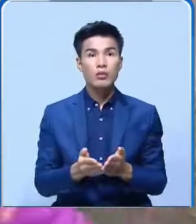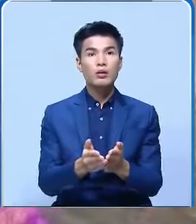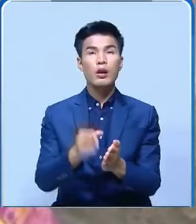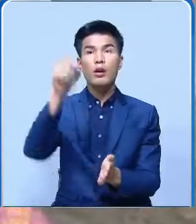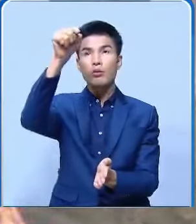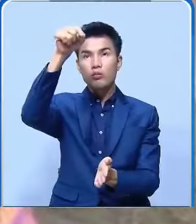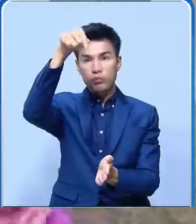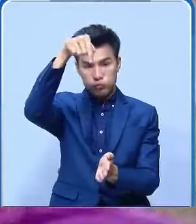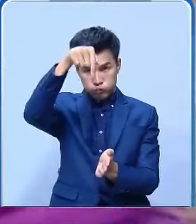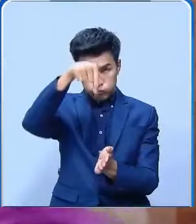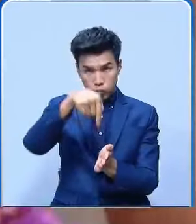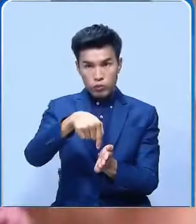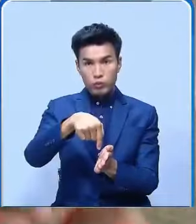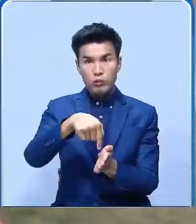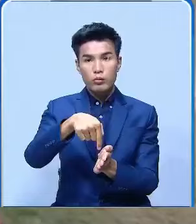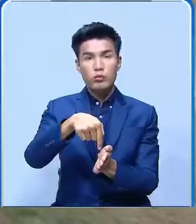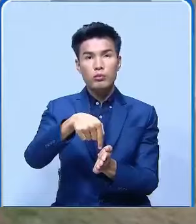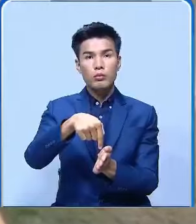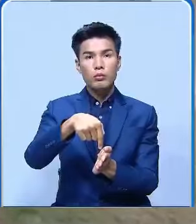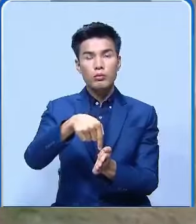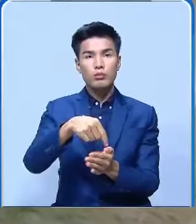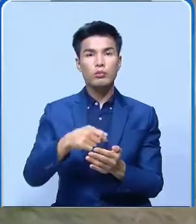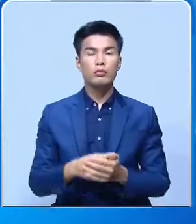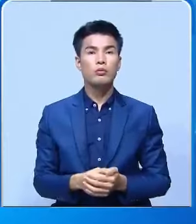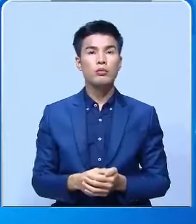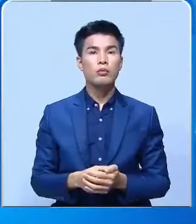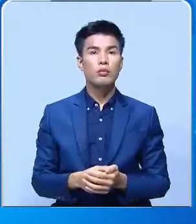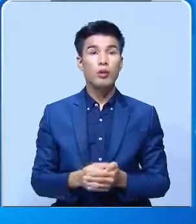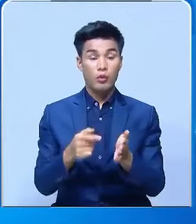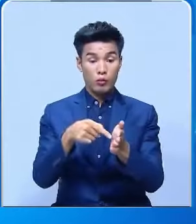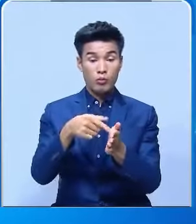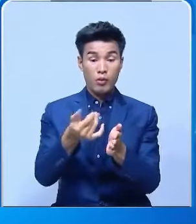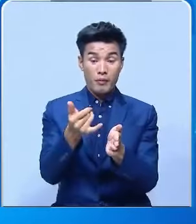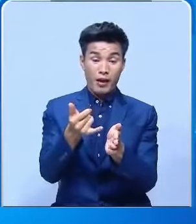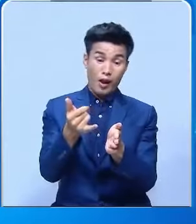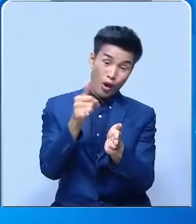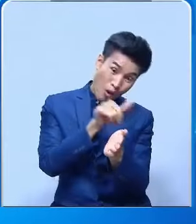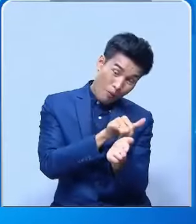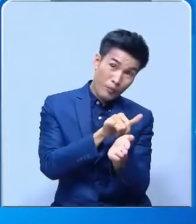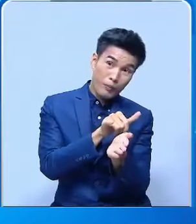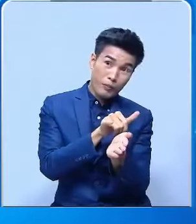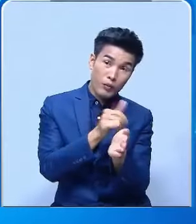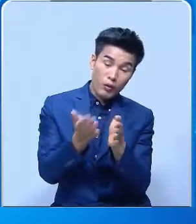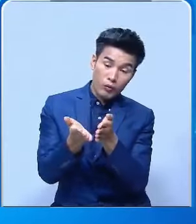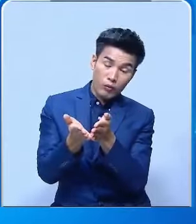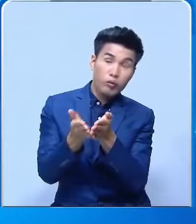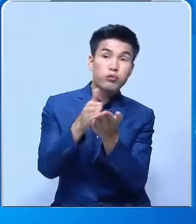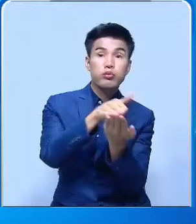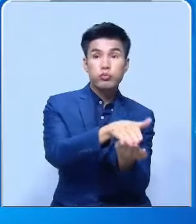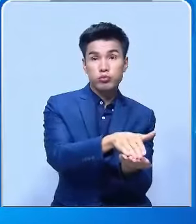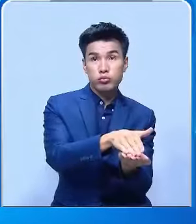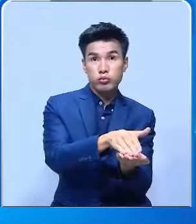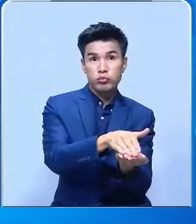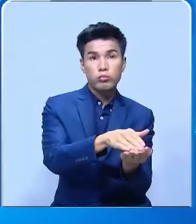ามันก็ผ่านลูกเรือไปแล้วมันจะไปถึงนายท้ายนายท้ายก็หลบพอนายท้ายหลบปุ๊บเรือก็เสียหลักมันก็เอา